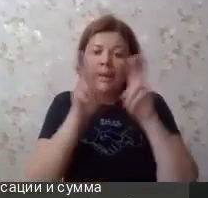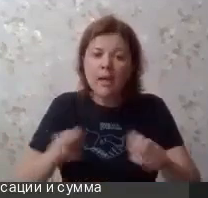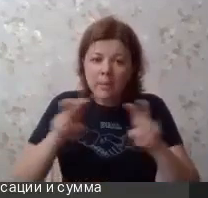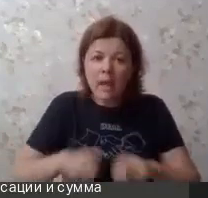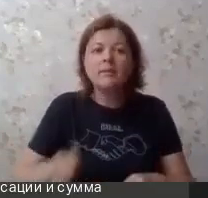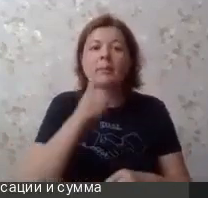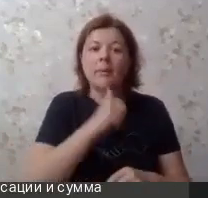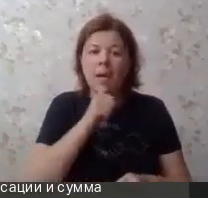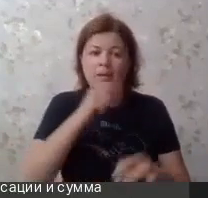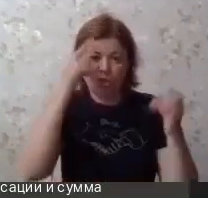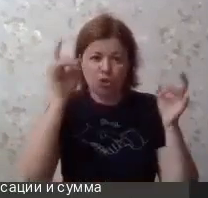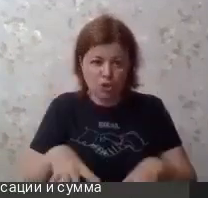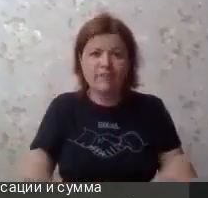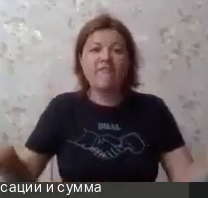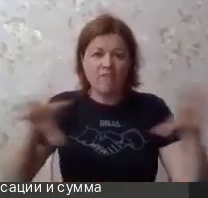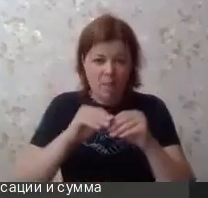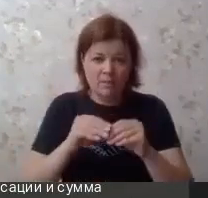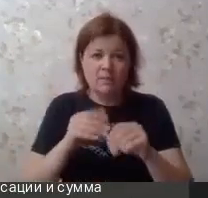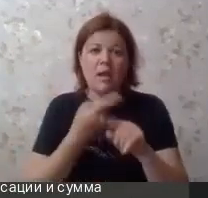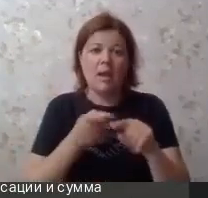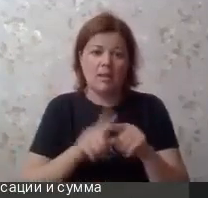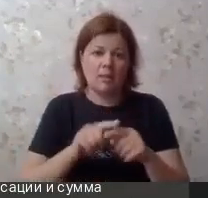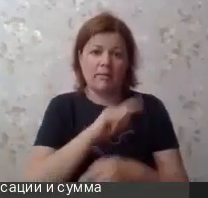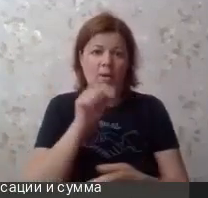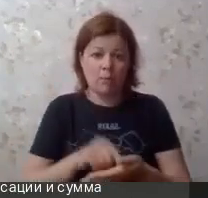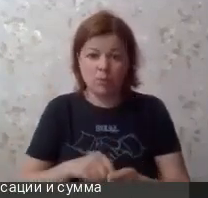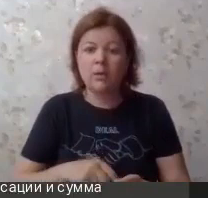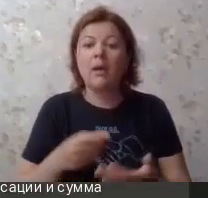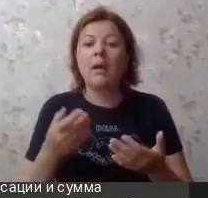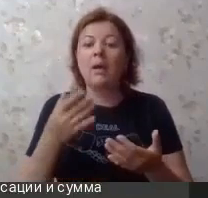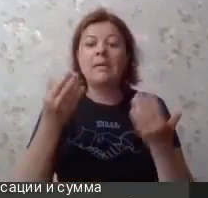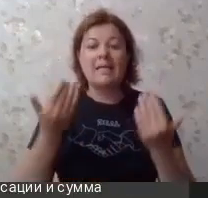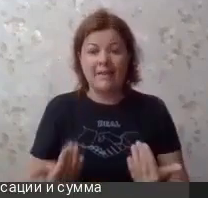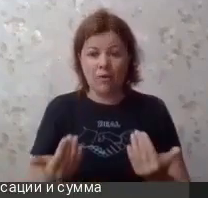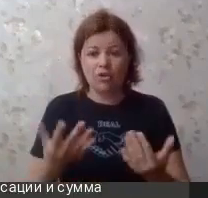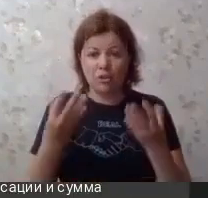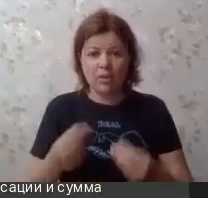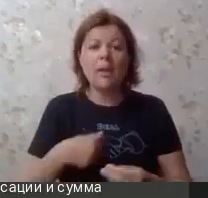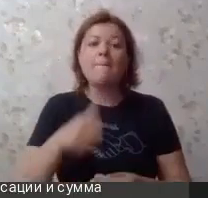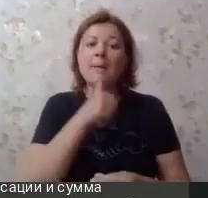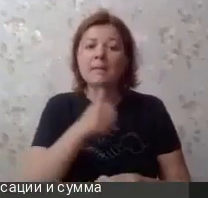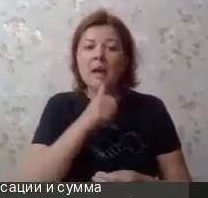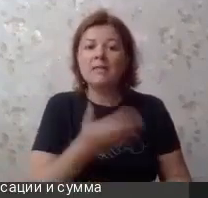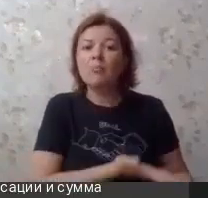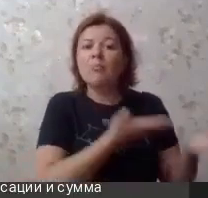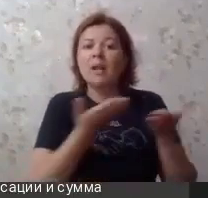решать их вместе. Кстати, да, я сегодня, на сегодняшний день пытался пригласить